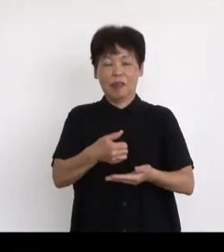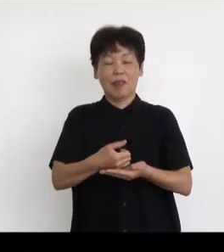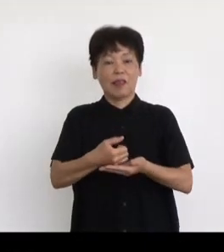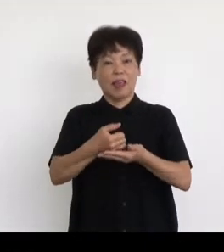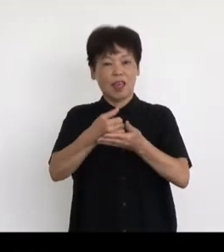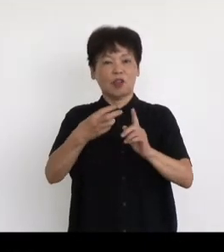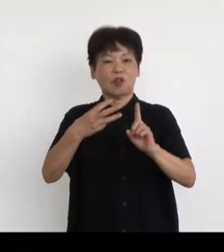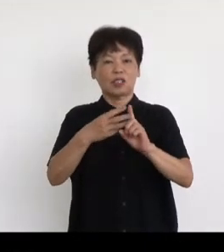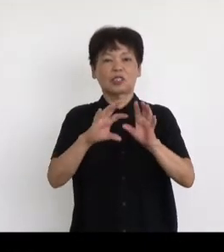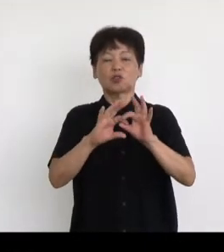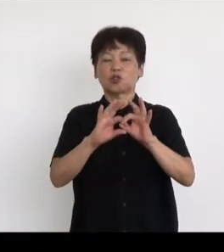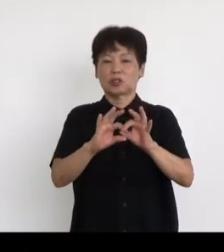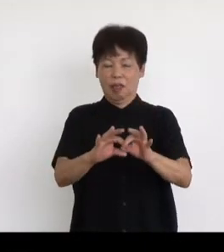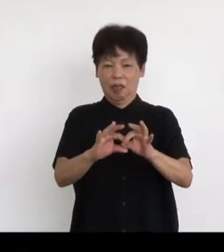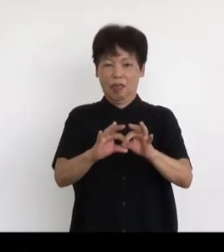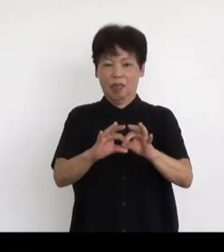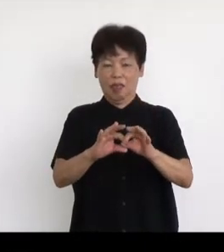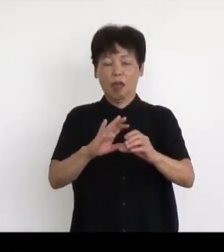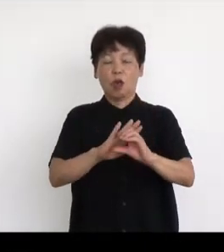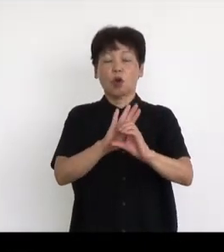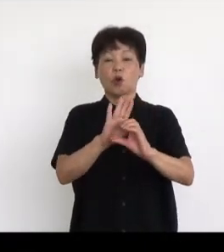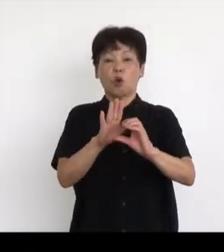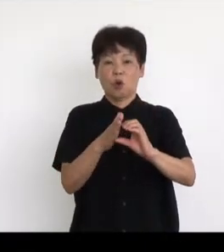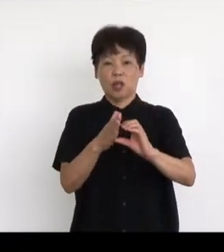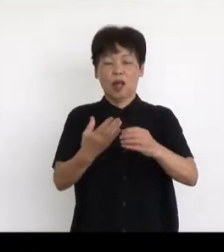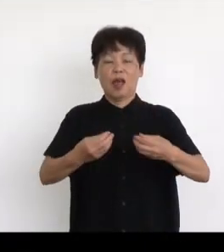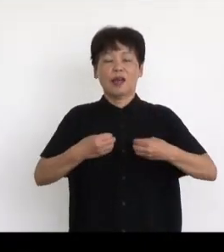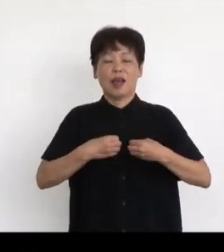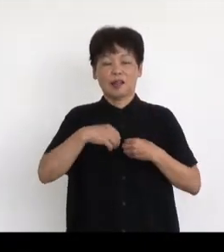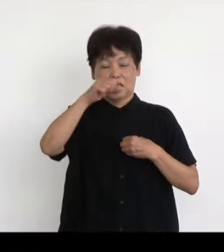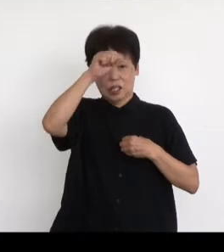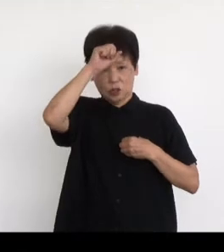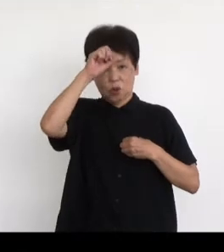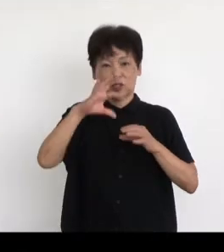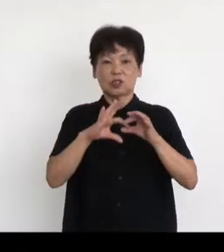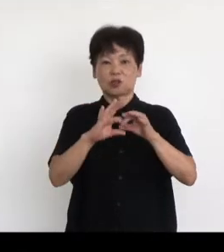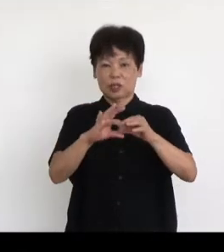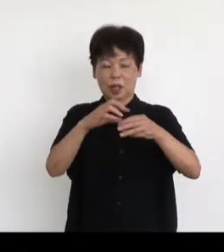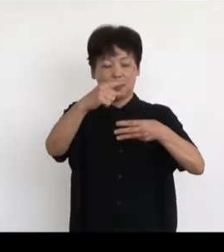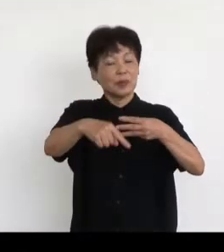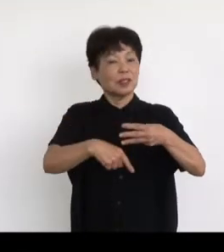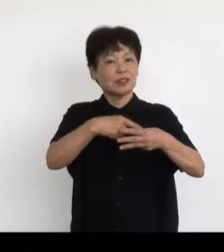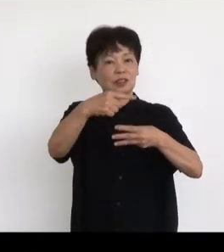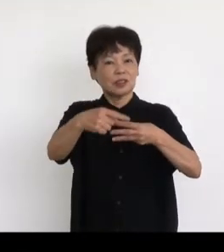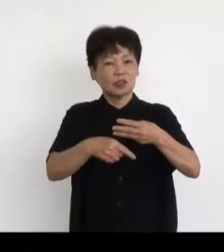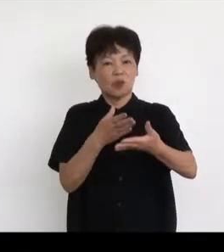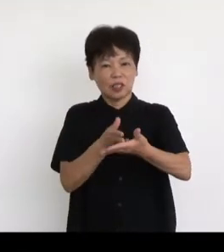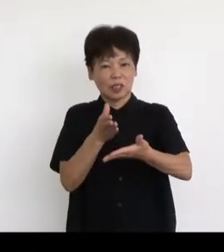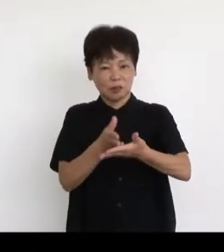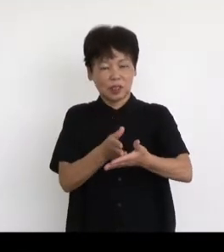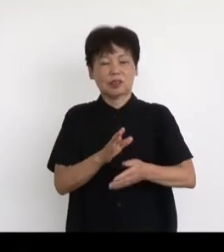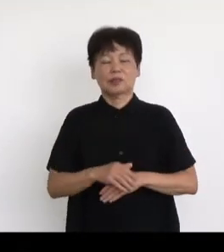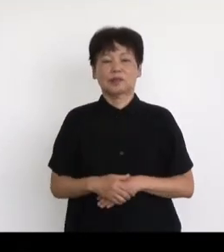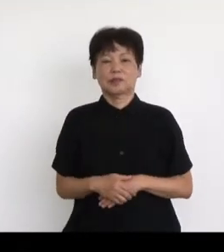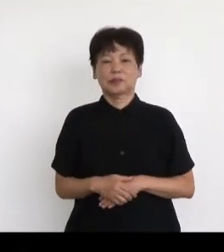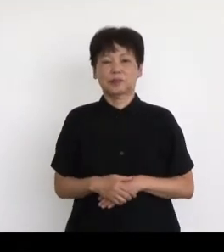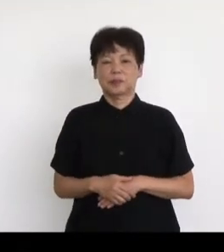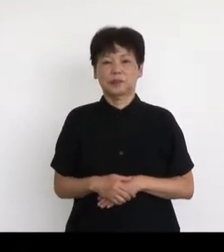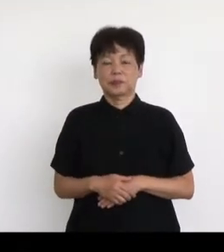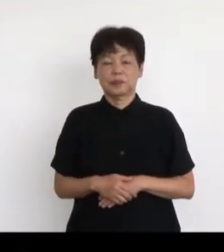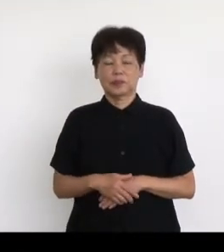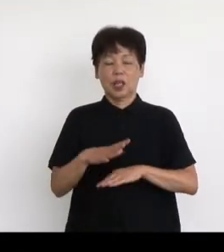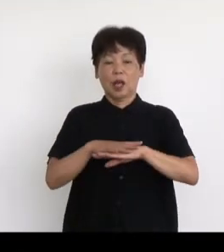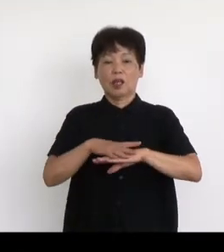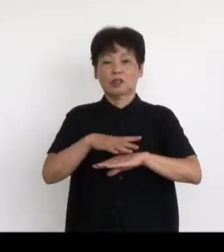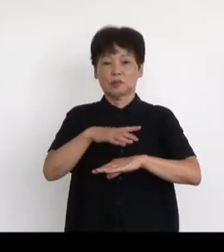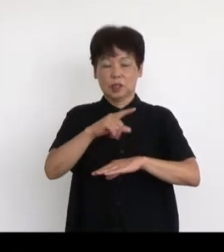日について、新型コロナウイルス感染症についてお知らせします。は